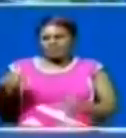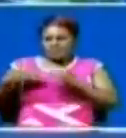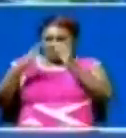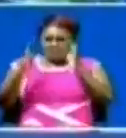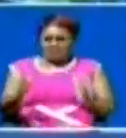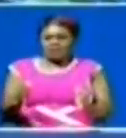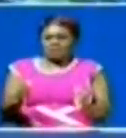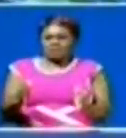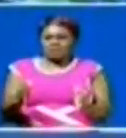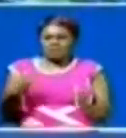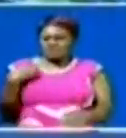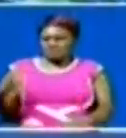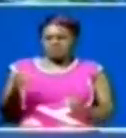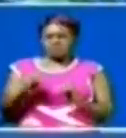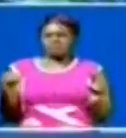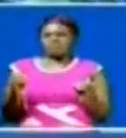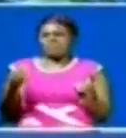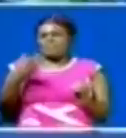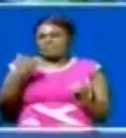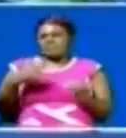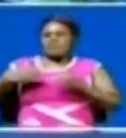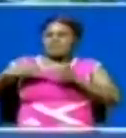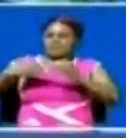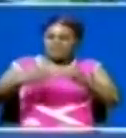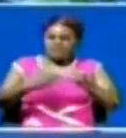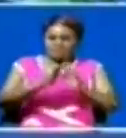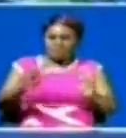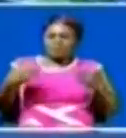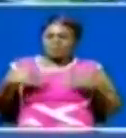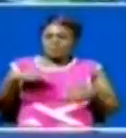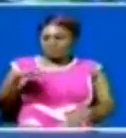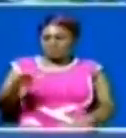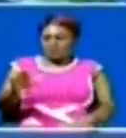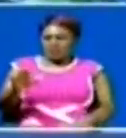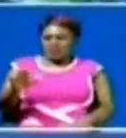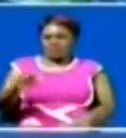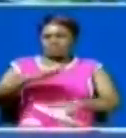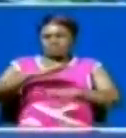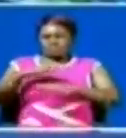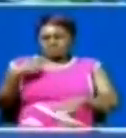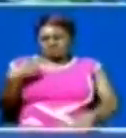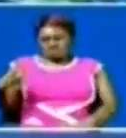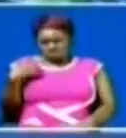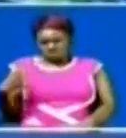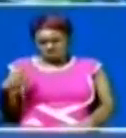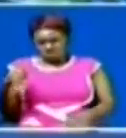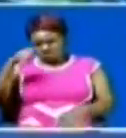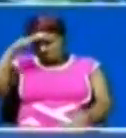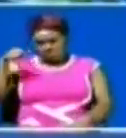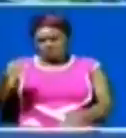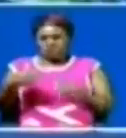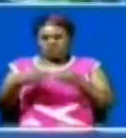Kiongozi atakiwi kuwa tajiri, anatakiwa kuongoza. Na watu wenyewe watatirike kwa sababu ya uongozi